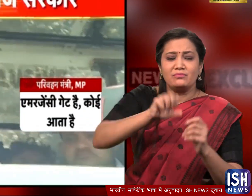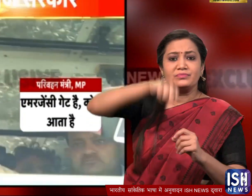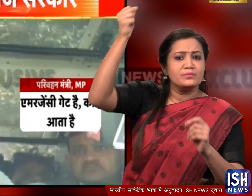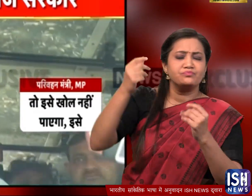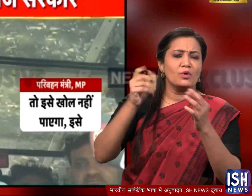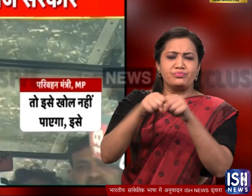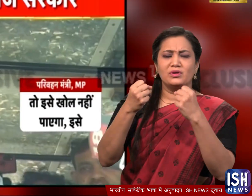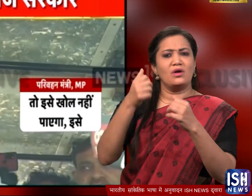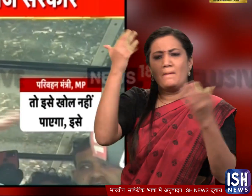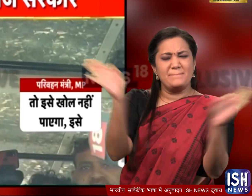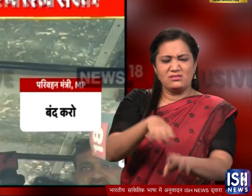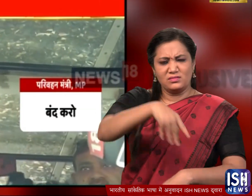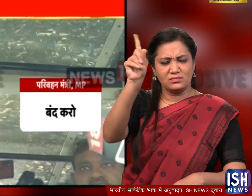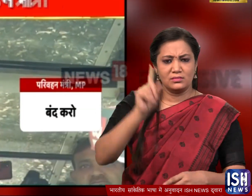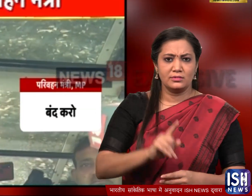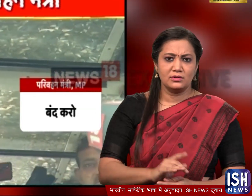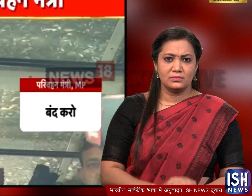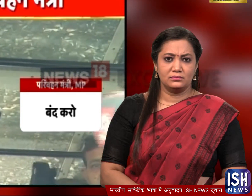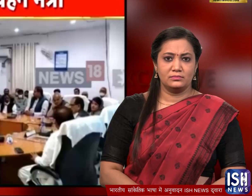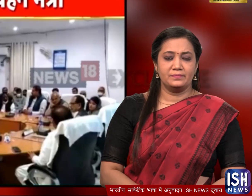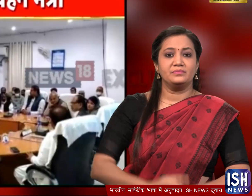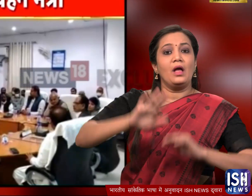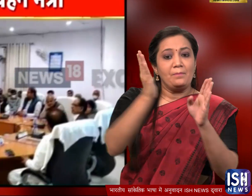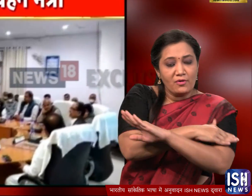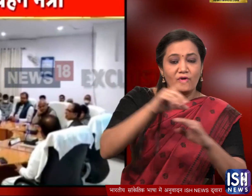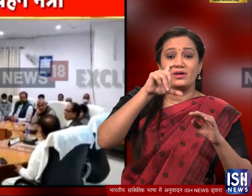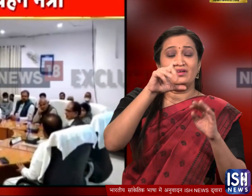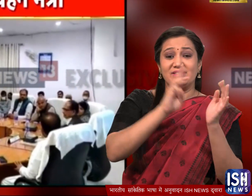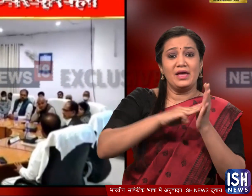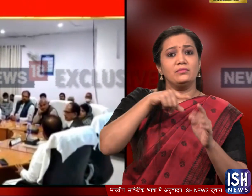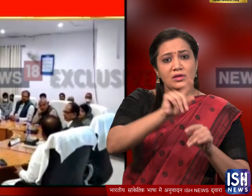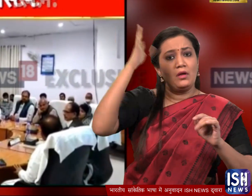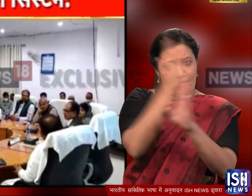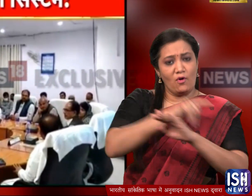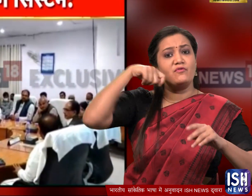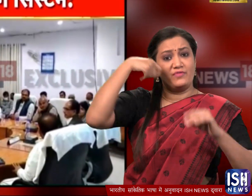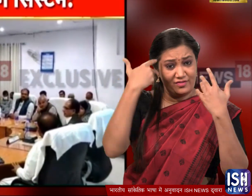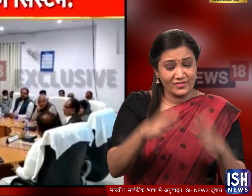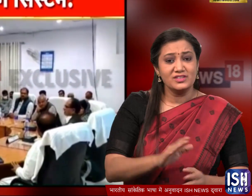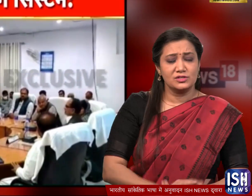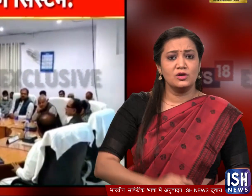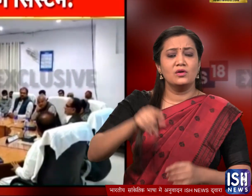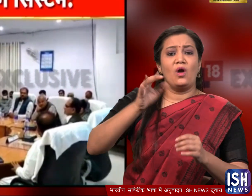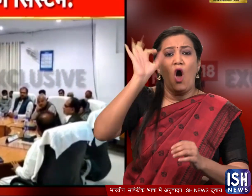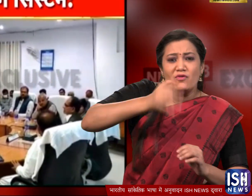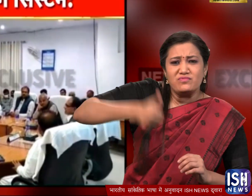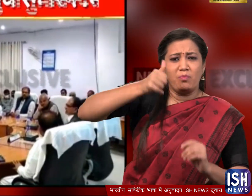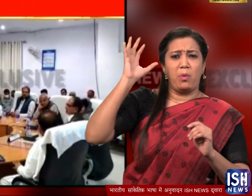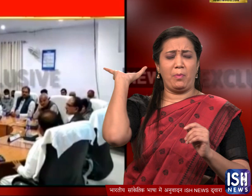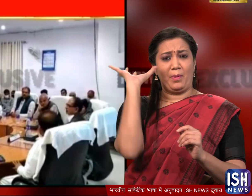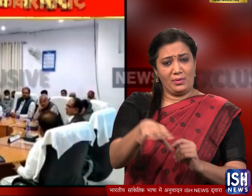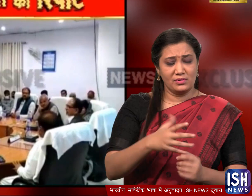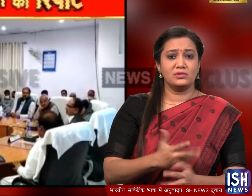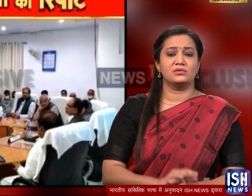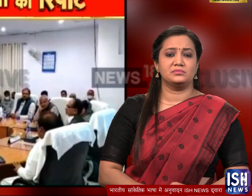कोई बाहर था तो खुल नहीं पाएगा, इसको बंद करो। इससे पहले मुख्यमंत्री शिवराज सिंह चौहान का एक वीडियो भी सामने आया, जिसमें वो अधिकारियों को